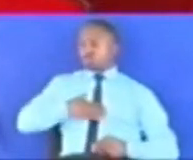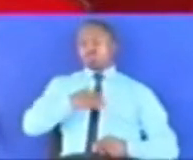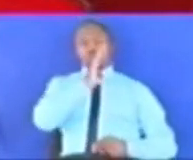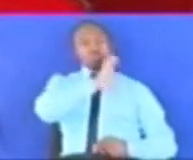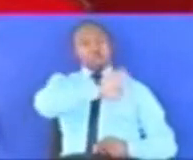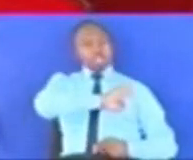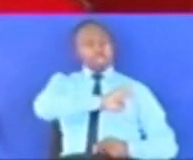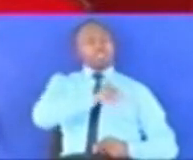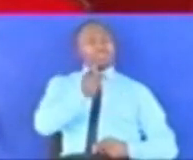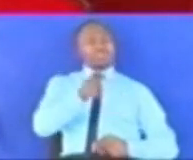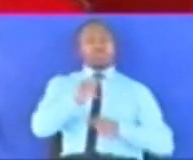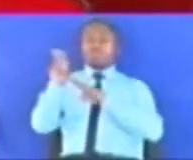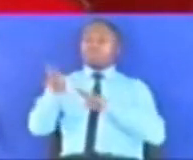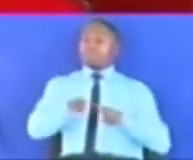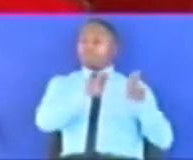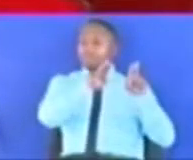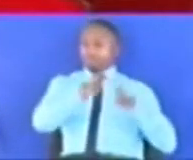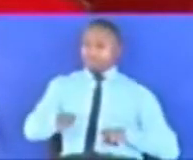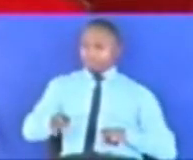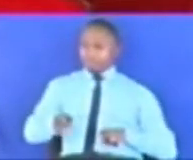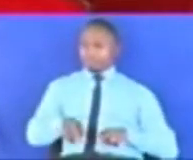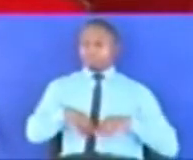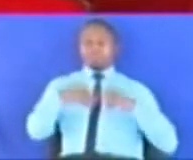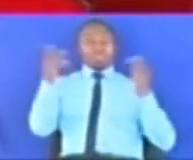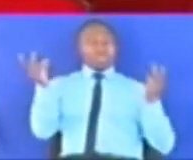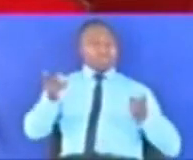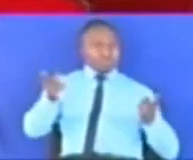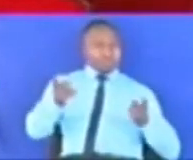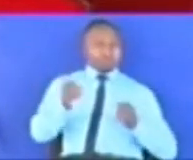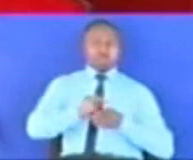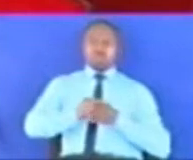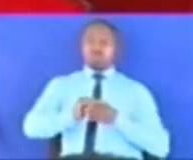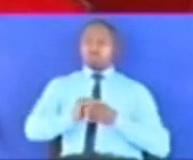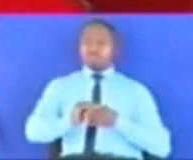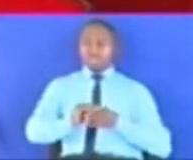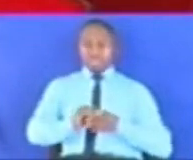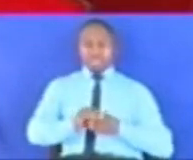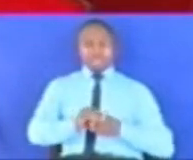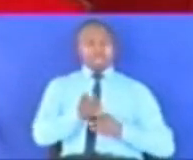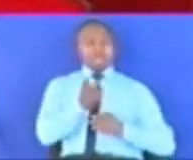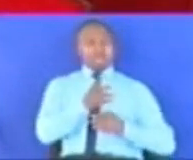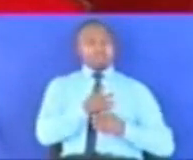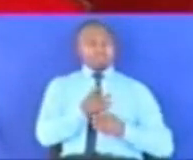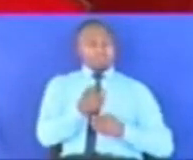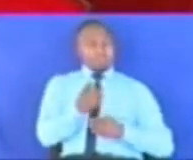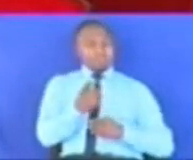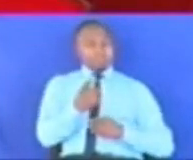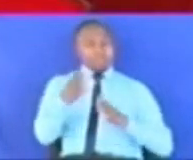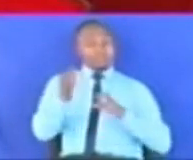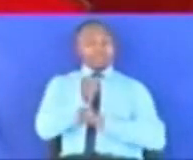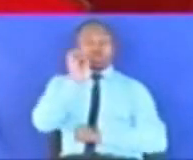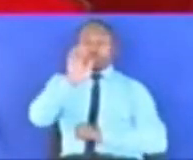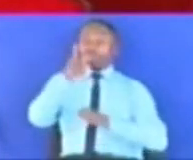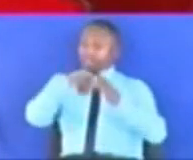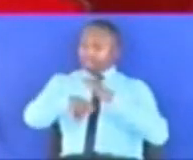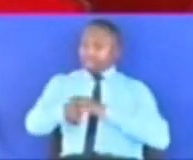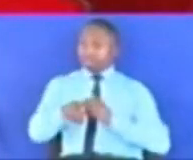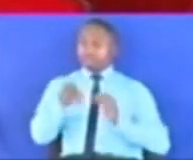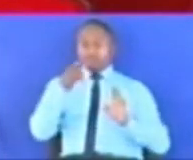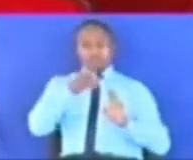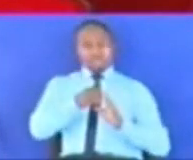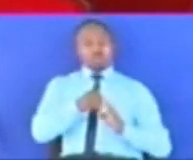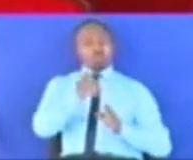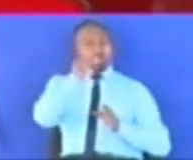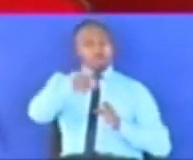kwa mkataba, lakini pia kutumia own source kwa ajili ya kuleta retention kwa wale wafanyakazi.